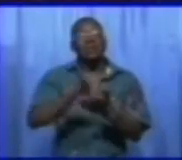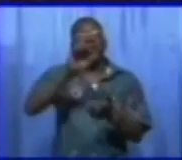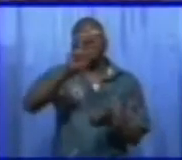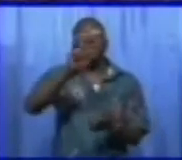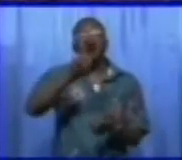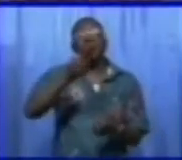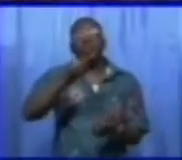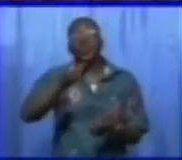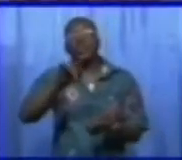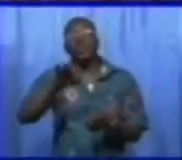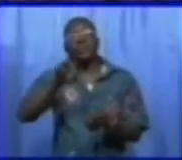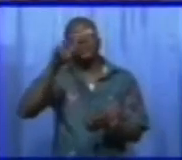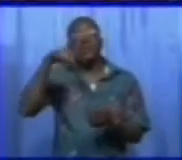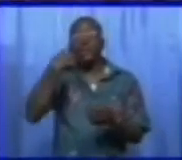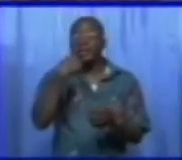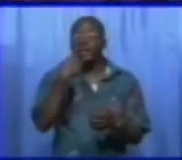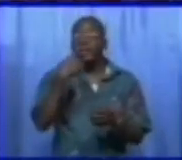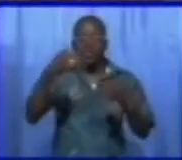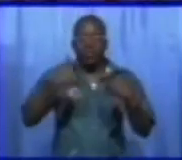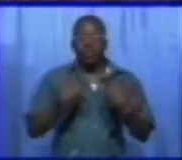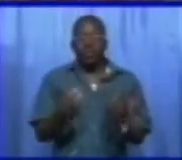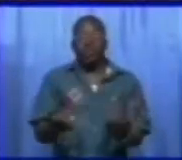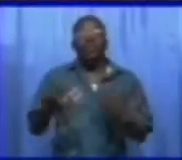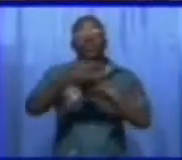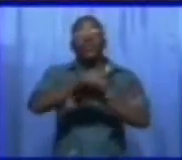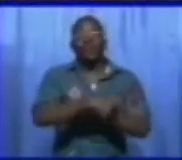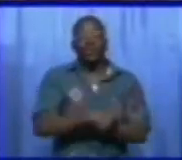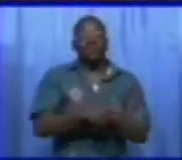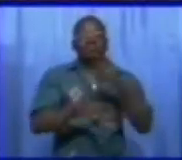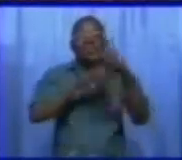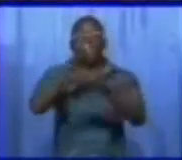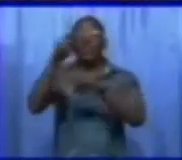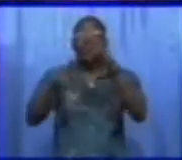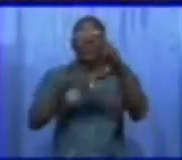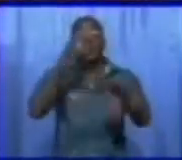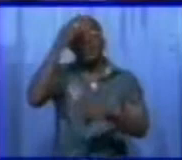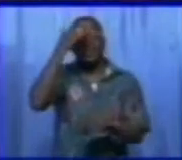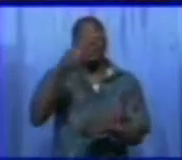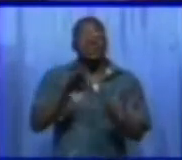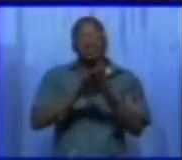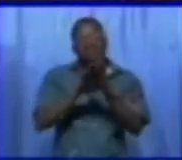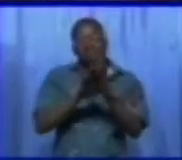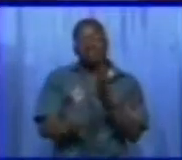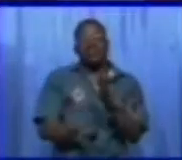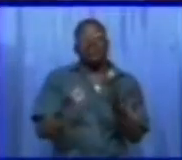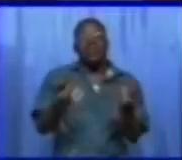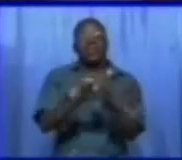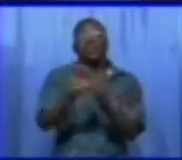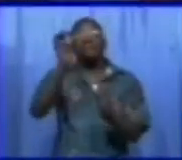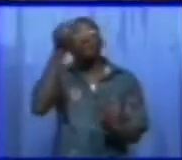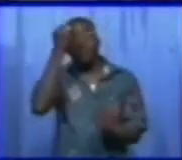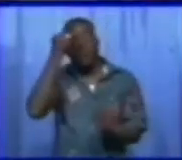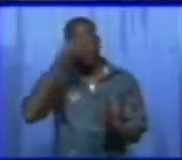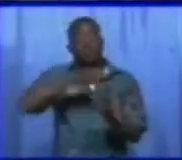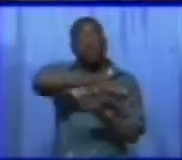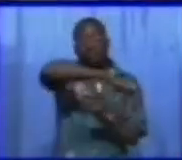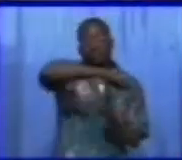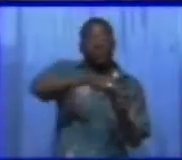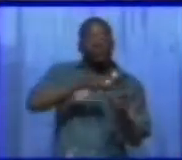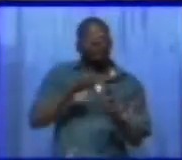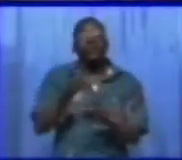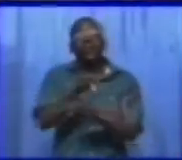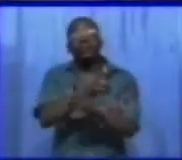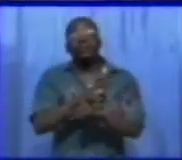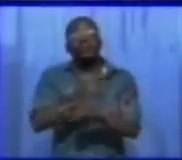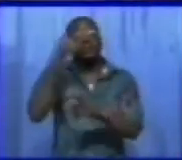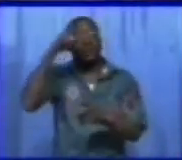l'autruche, qui aujourd'hui, la population est un peu... très réduite. Selon le ministre de l'Environnement, les réserves fauniques